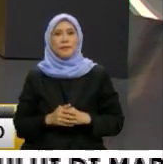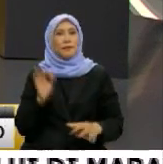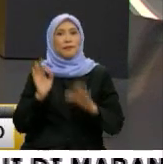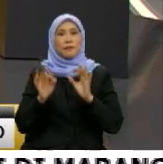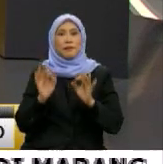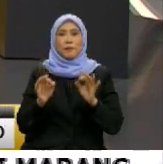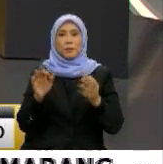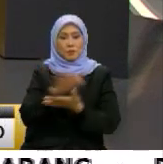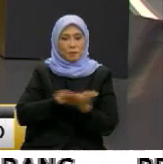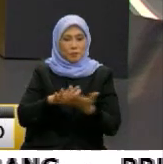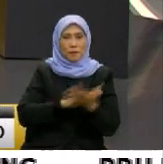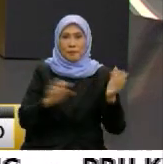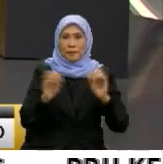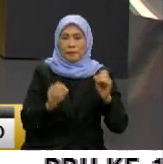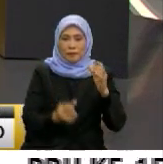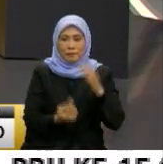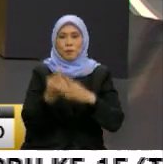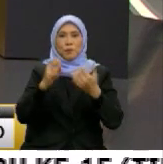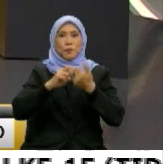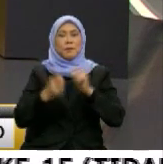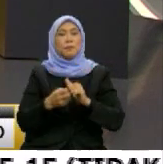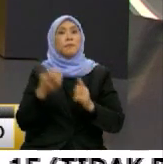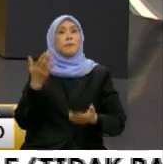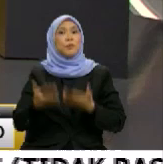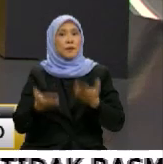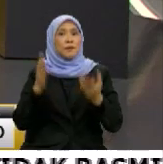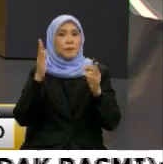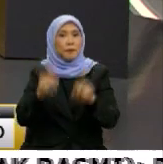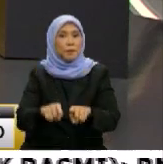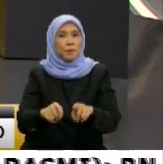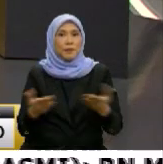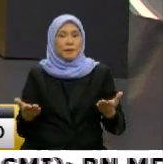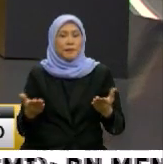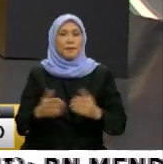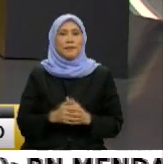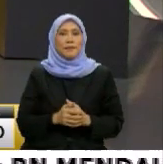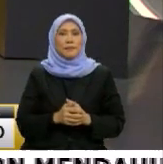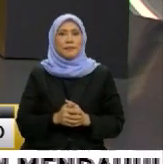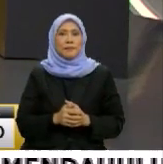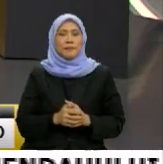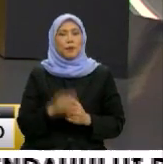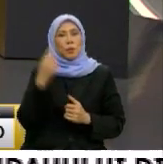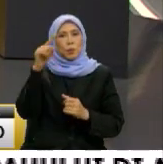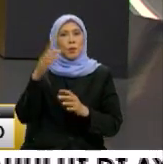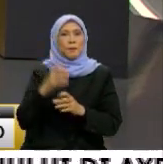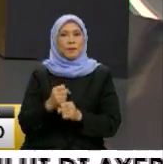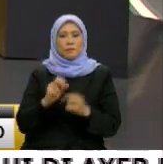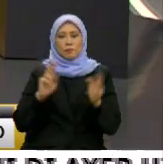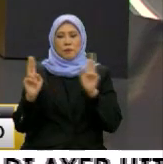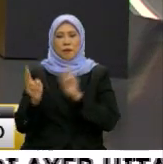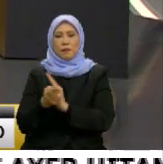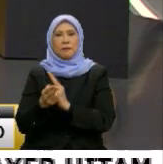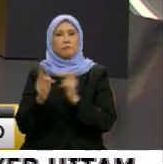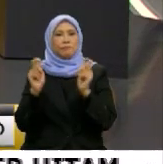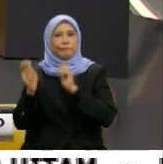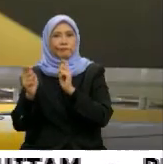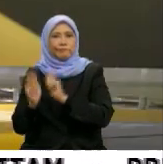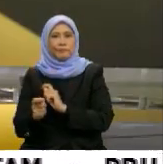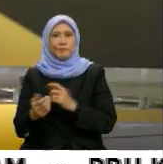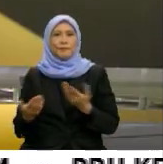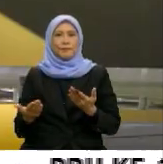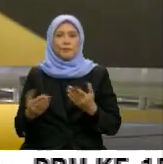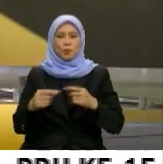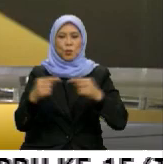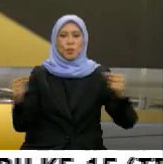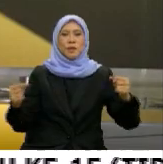ketiadaan majoriti itu masih lagi menjadi isu, yang kemungkinan akan berlaku ialah gridlock kepada mendapatkan perubahan dan pindaan